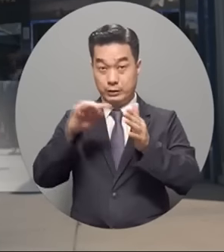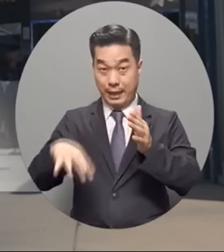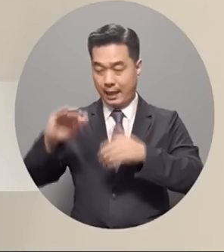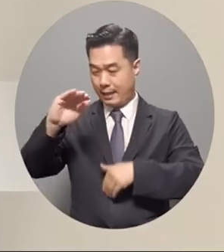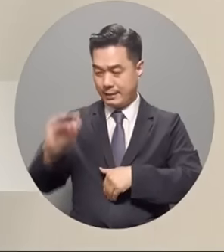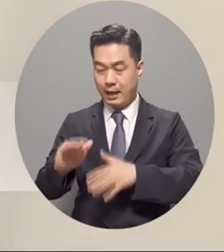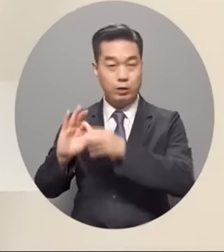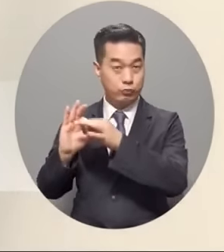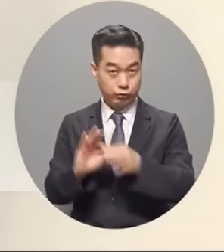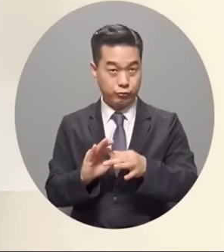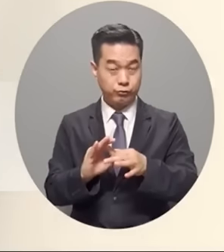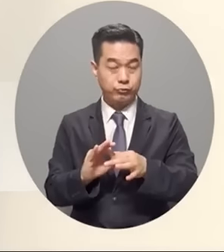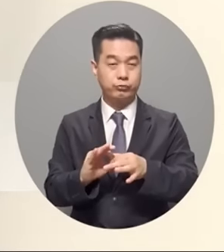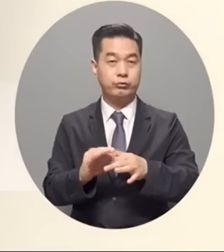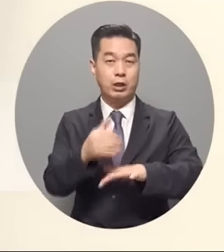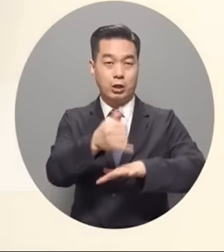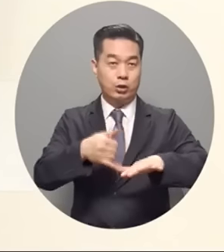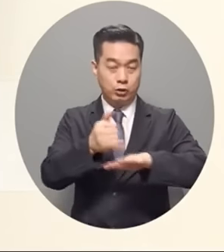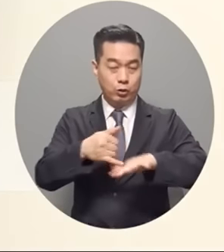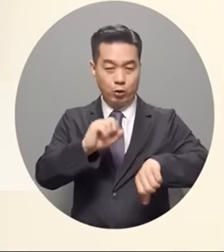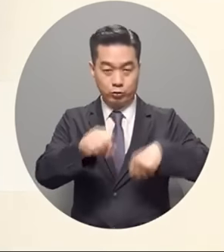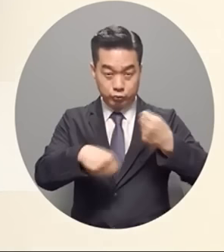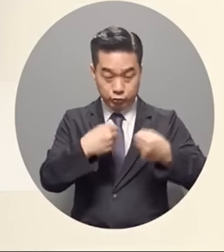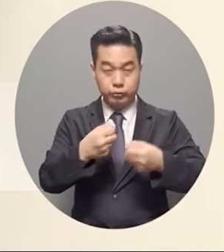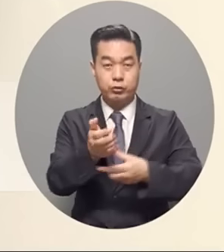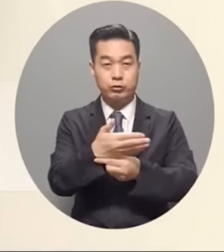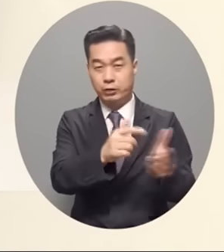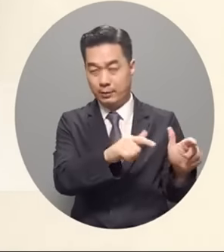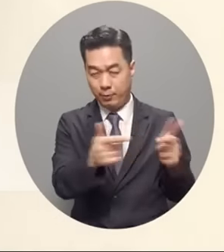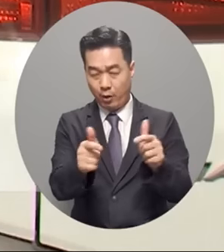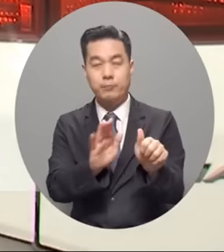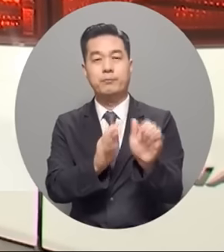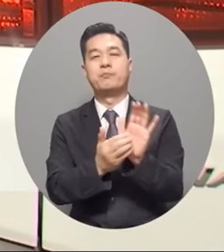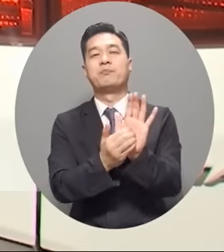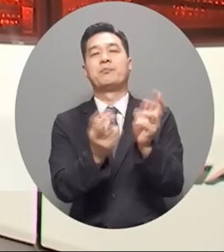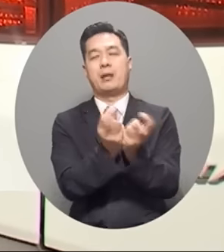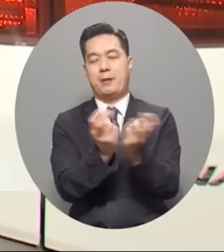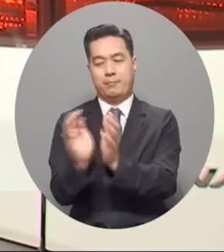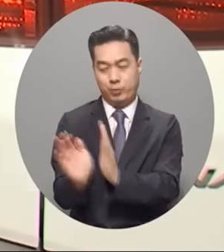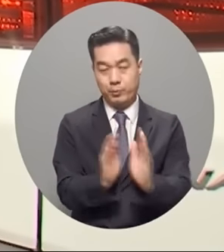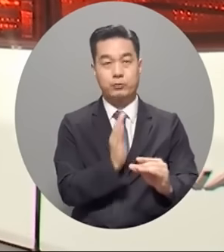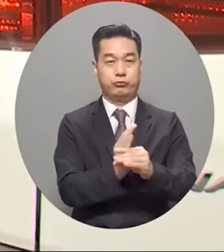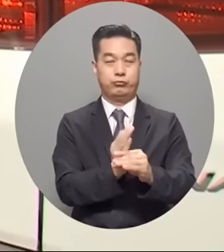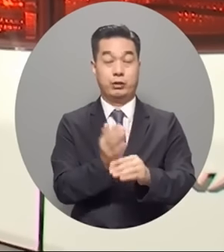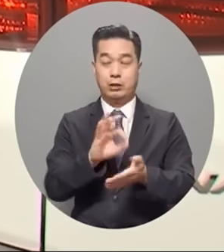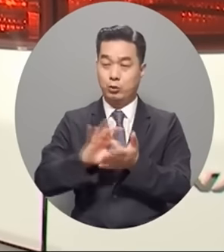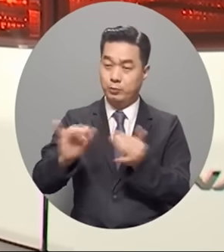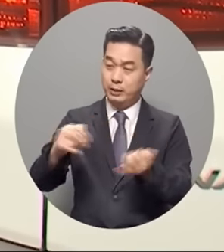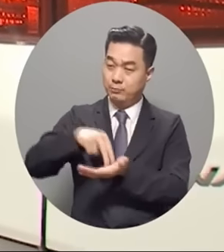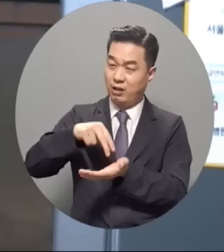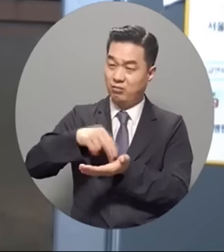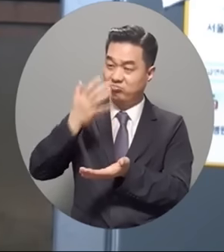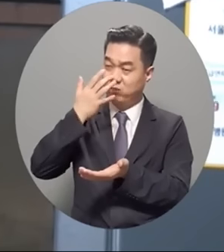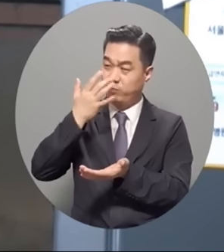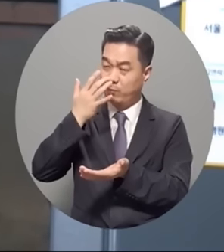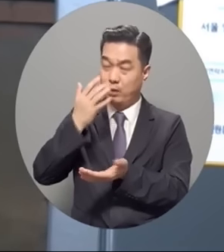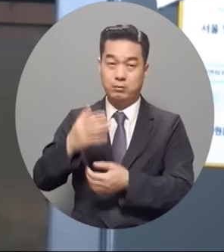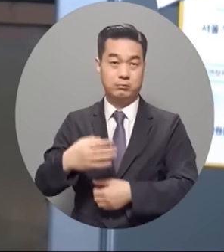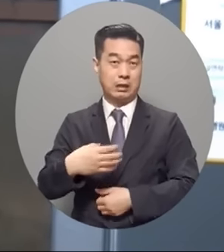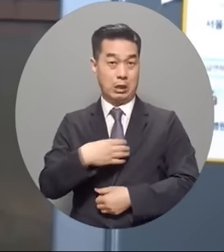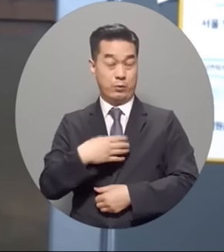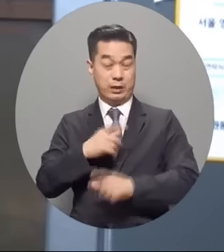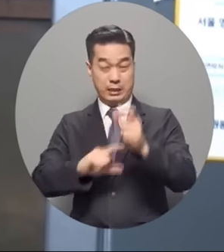농축수산물 할인을 지원하는 대책을 내놨습니다. 하지만 소비자들이 체감하기엔 역부족입니다. 위기계층을 더 크게